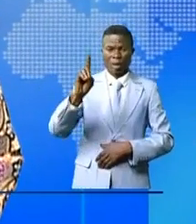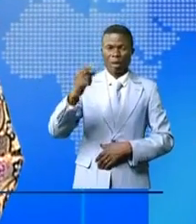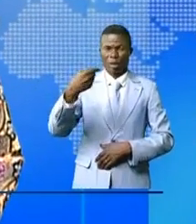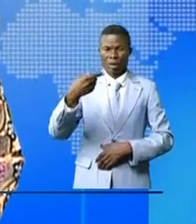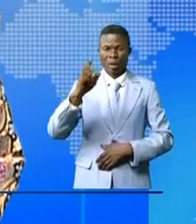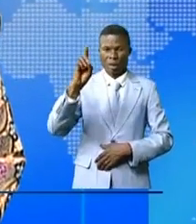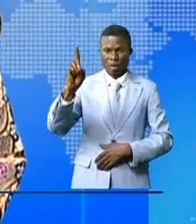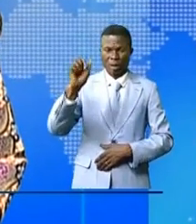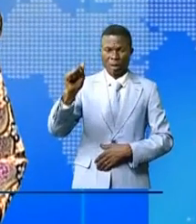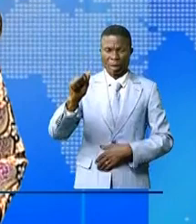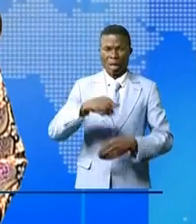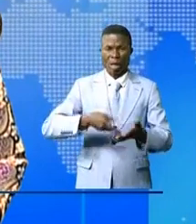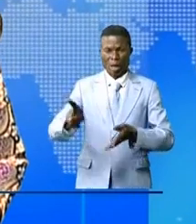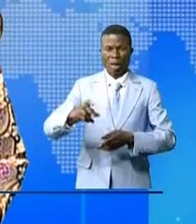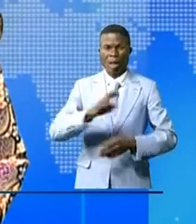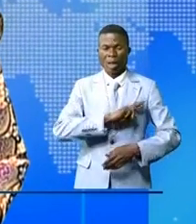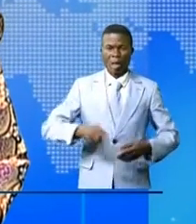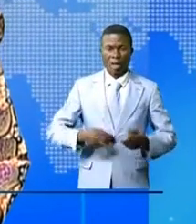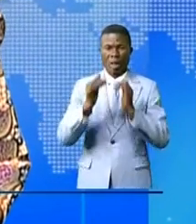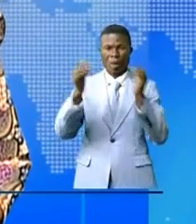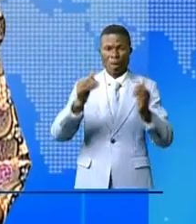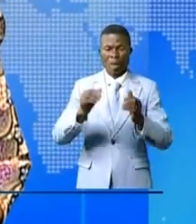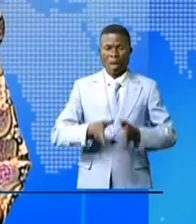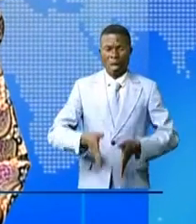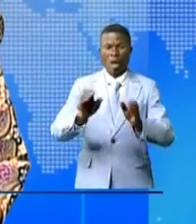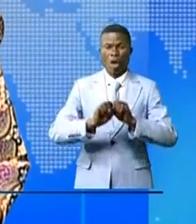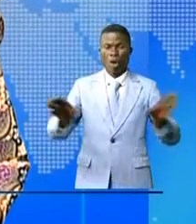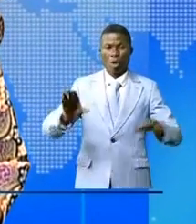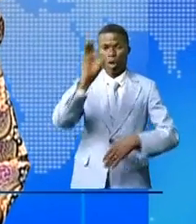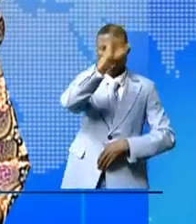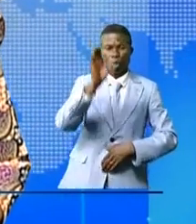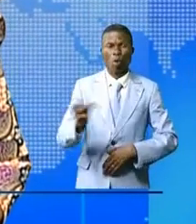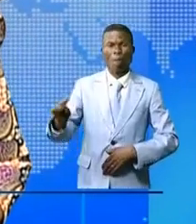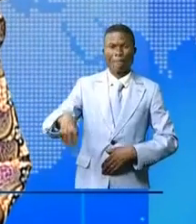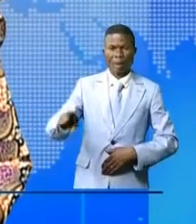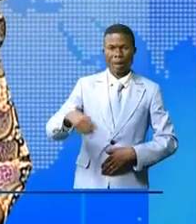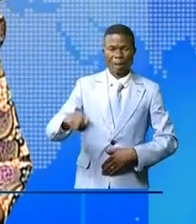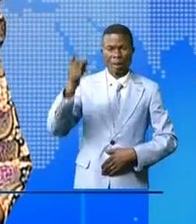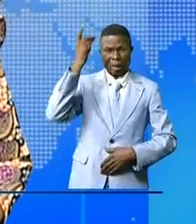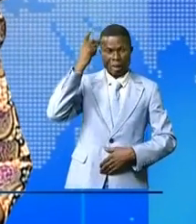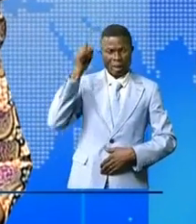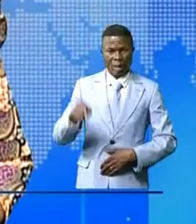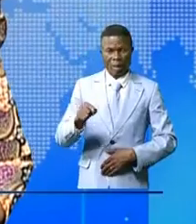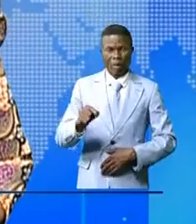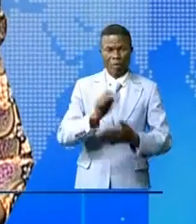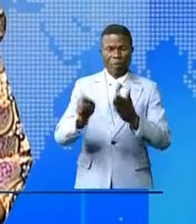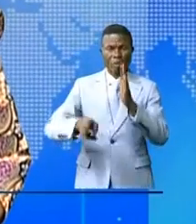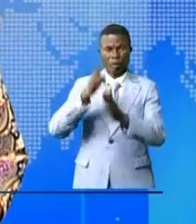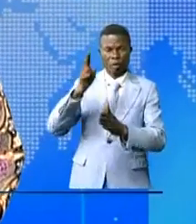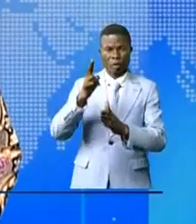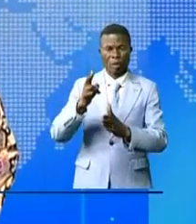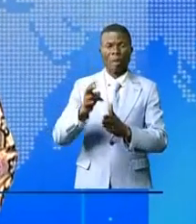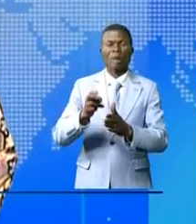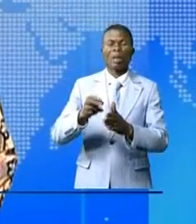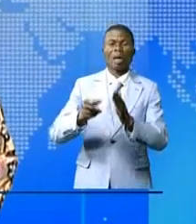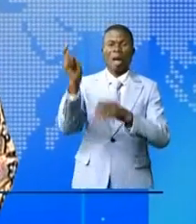6 avenue Reine de la Paix sur l'avenue des Huileries, dans la commune de la Gombe à Kinshasa, faite à Kinshasa